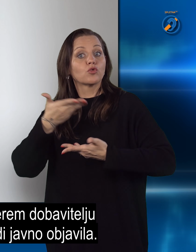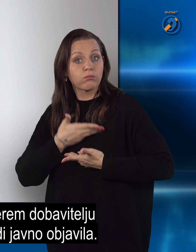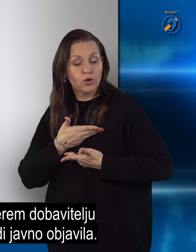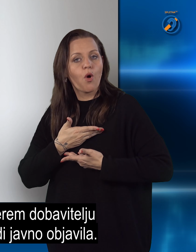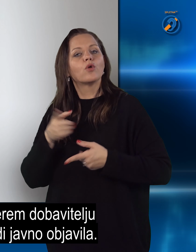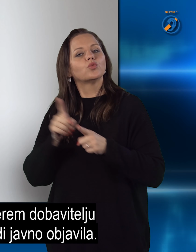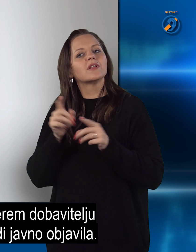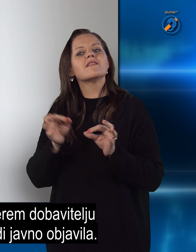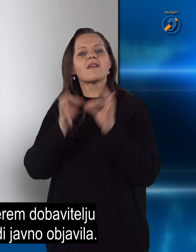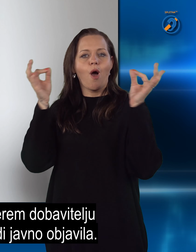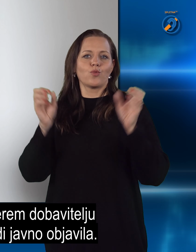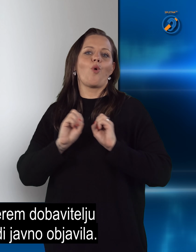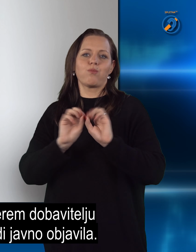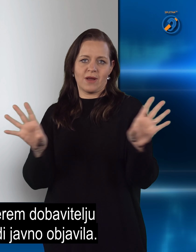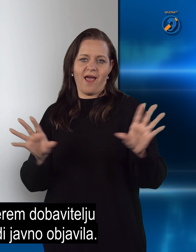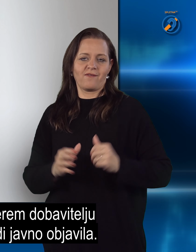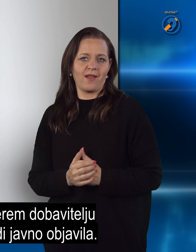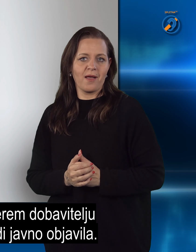tudi javno objavila.